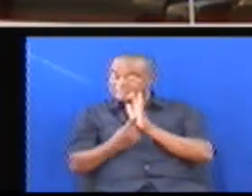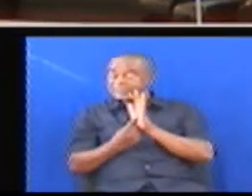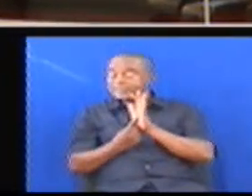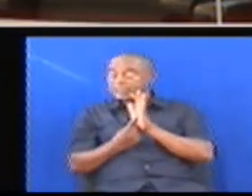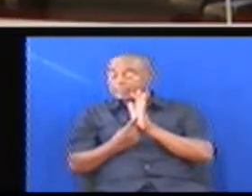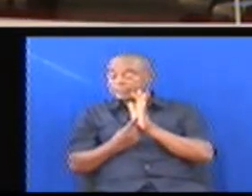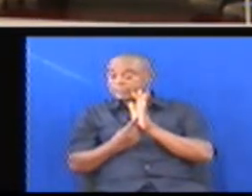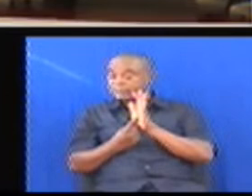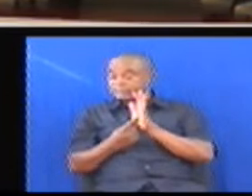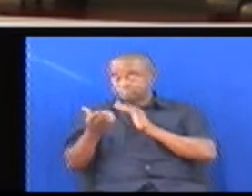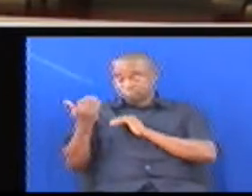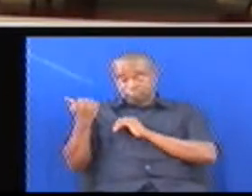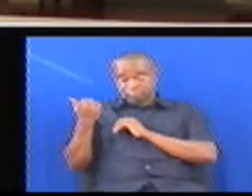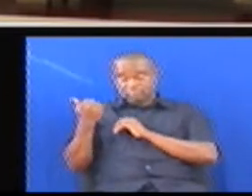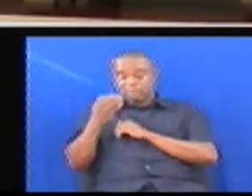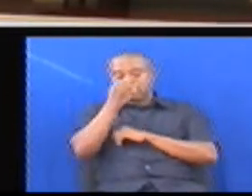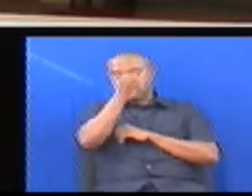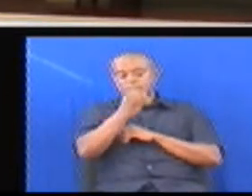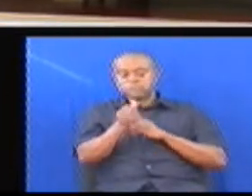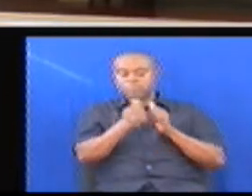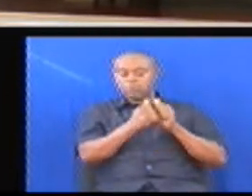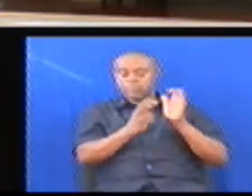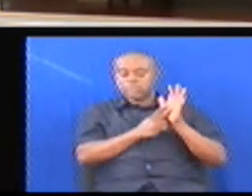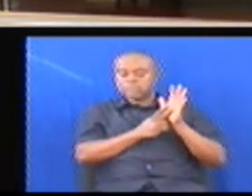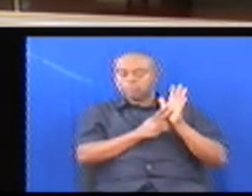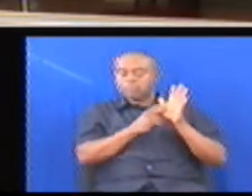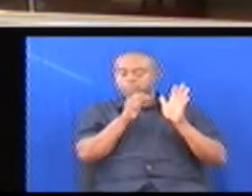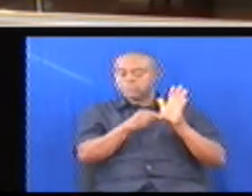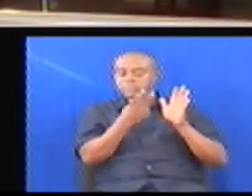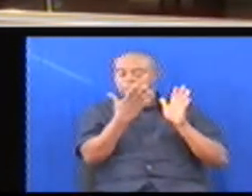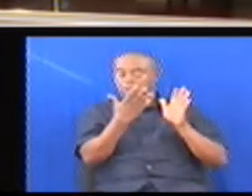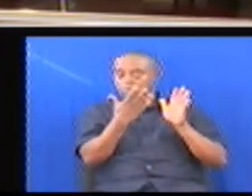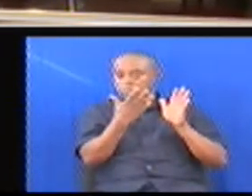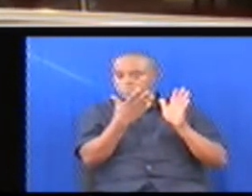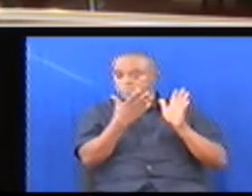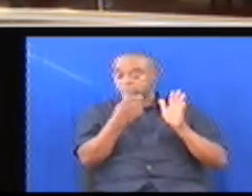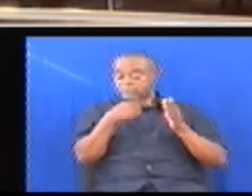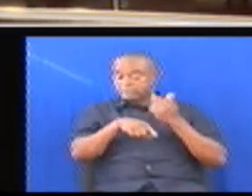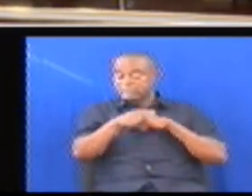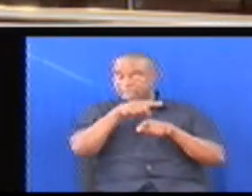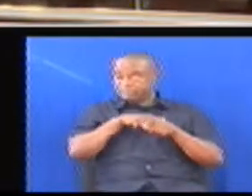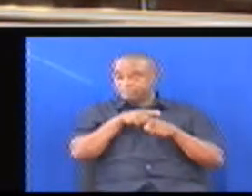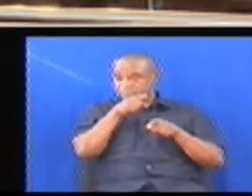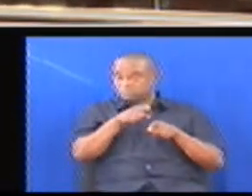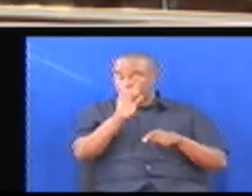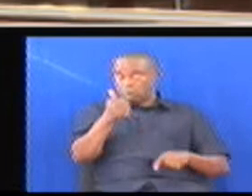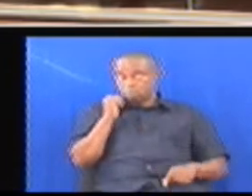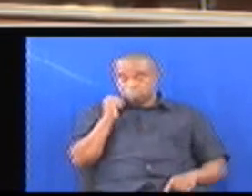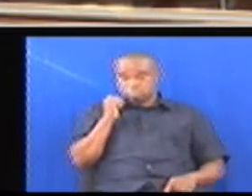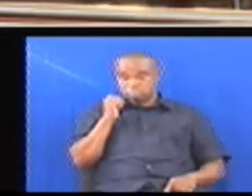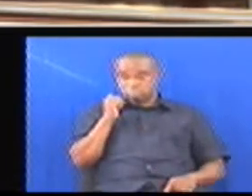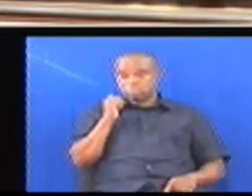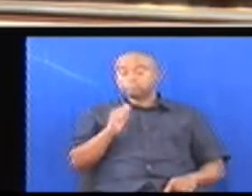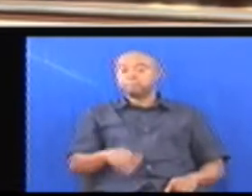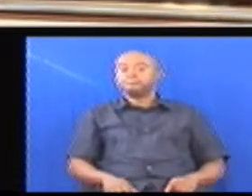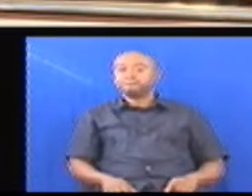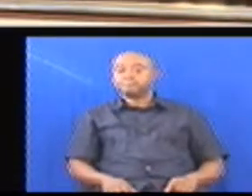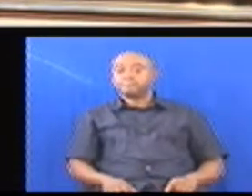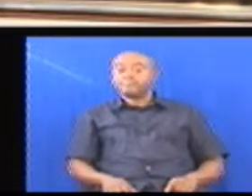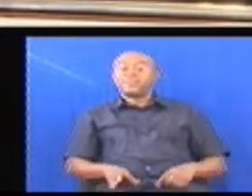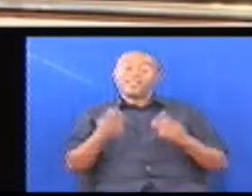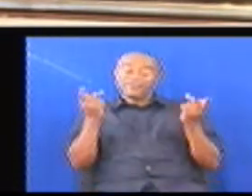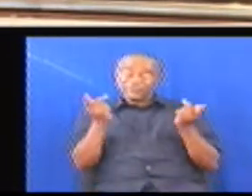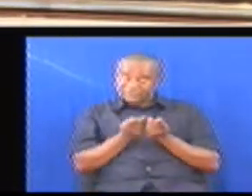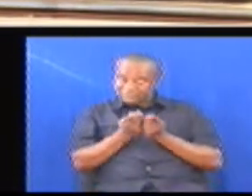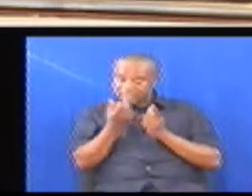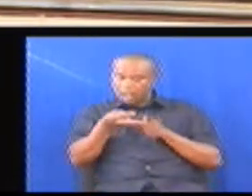16.91% kutoka wastani wa 17.25% katika kipindi kama hicho mwaka 2019. Aidha,